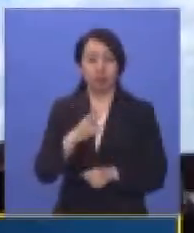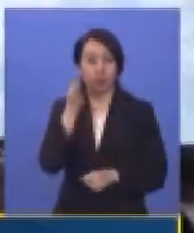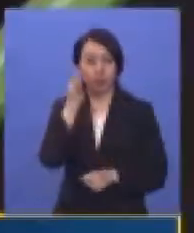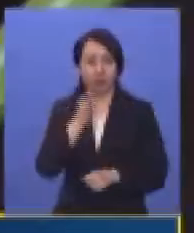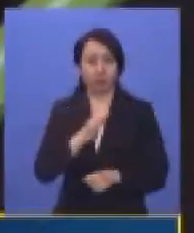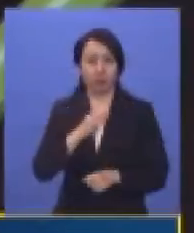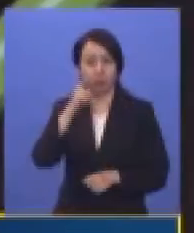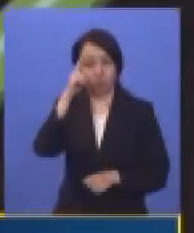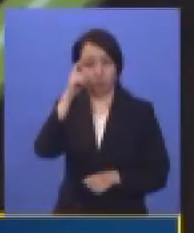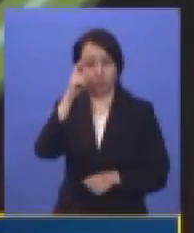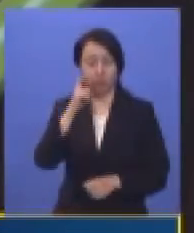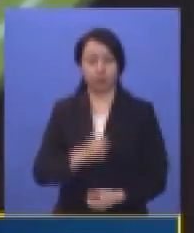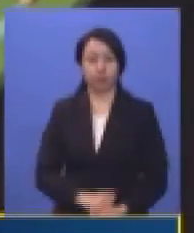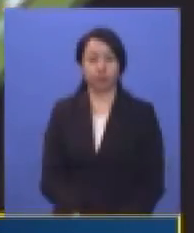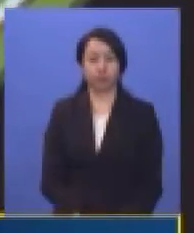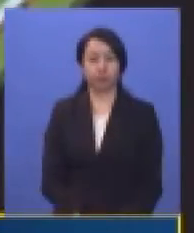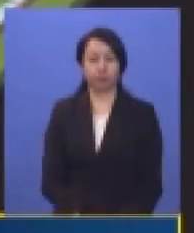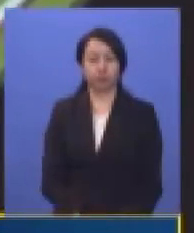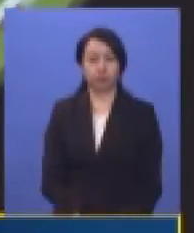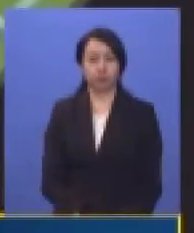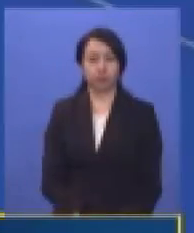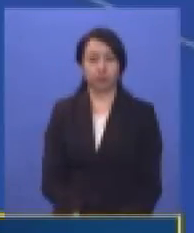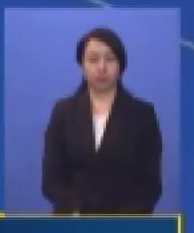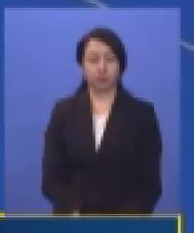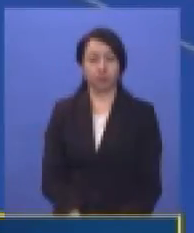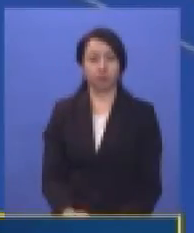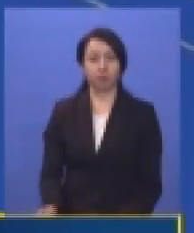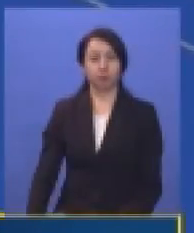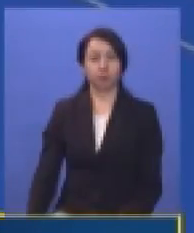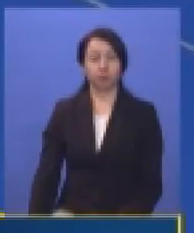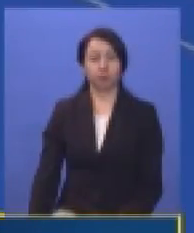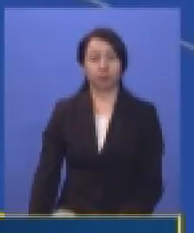Германии и Турции. Адилия Кушекова, Майгуль Сейлбек, Михаил Казначеев. Служба новостей.